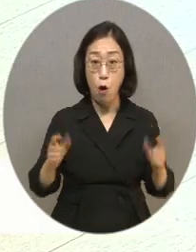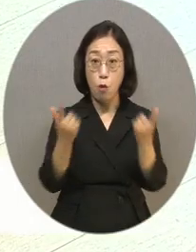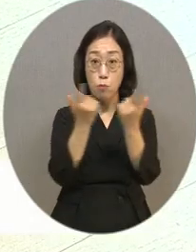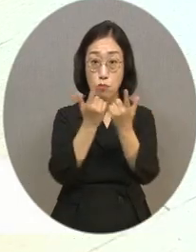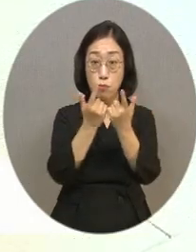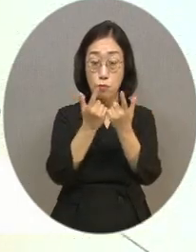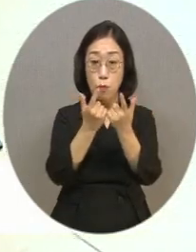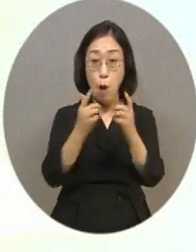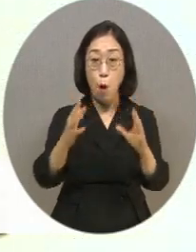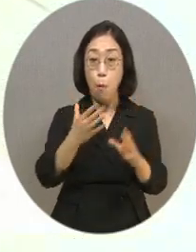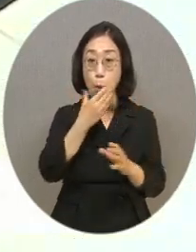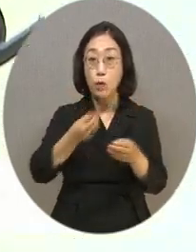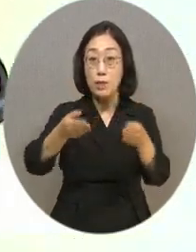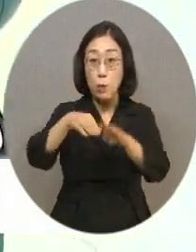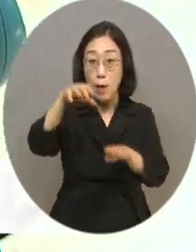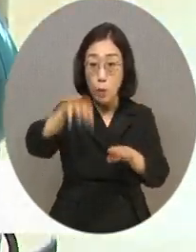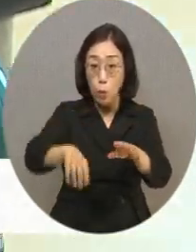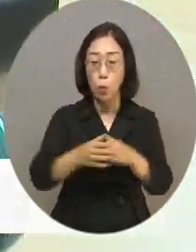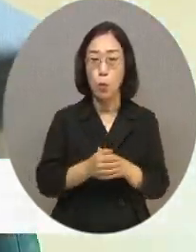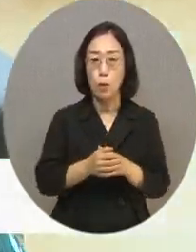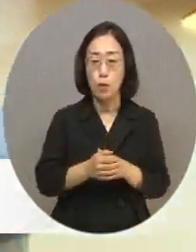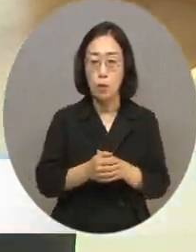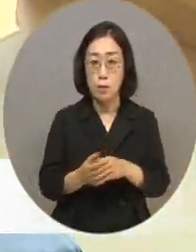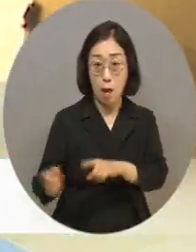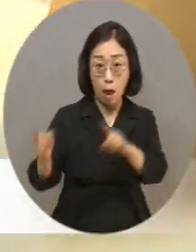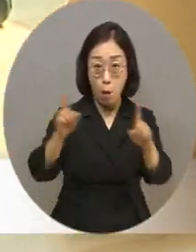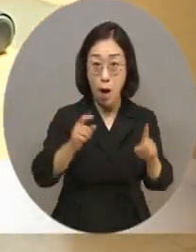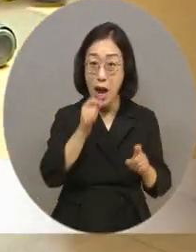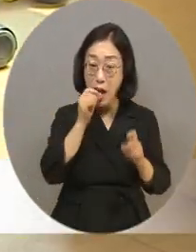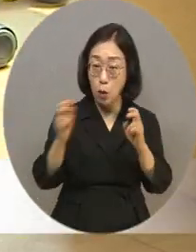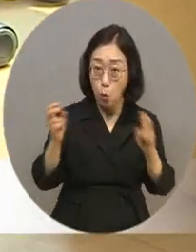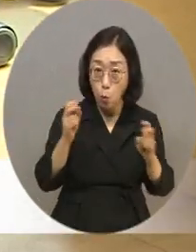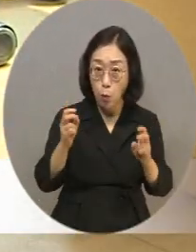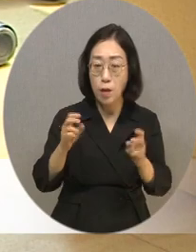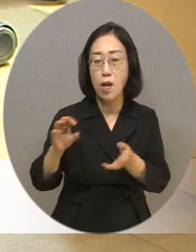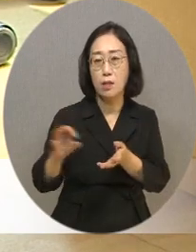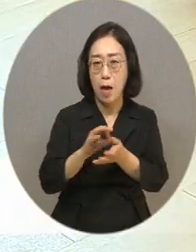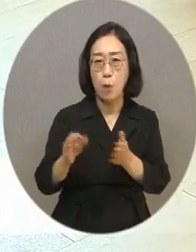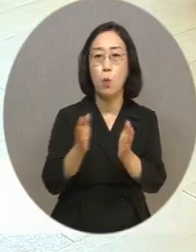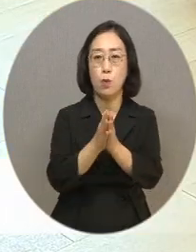성북장애인복지관에서는 어린이 지면보행 재활로봇 밤비니틴즈를 도입했습니다.